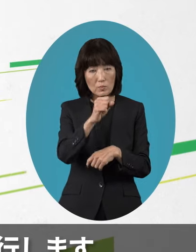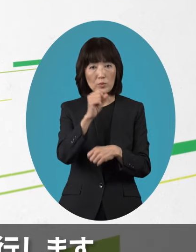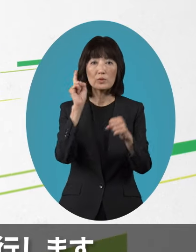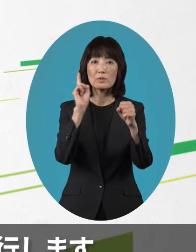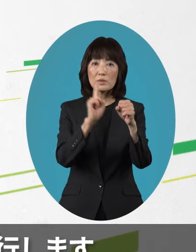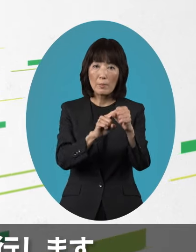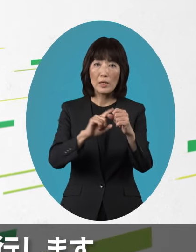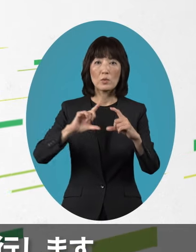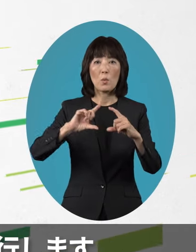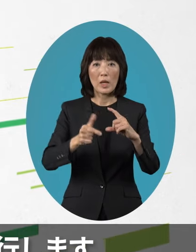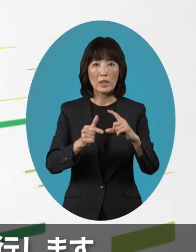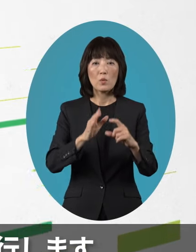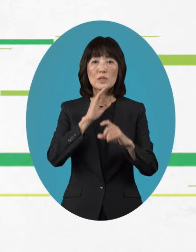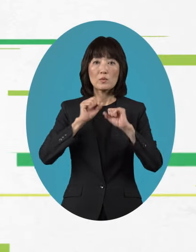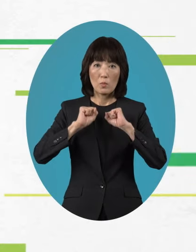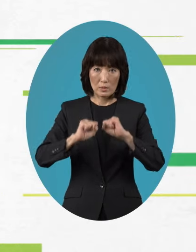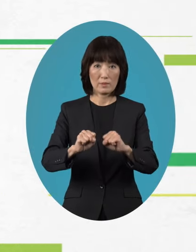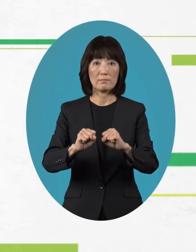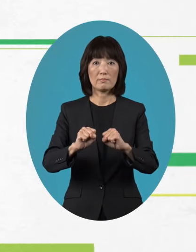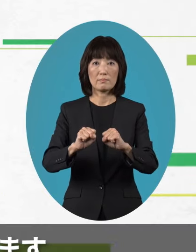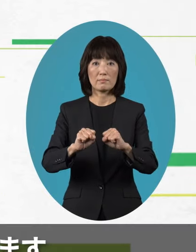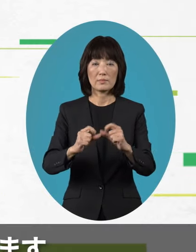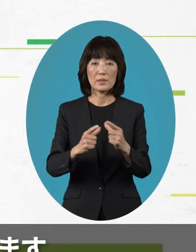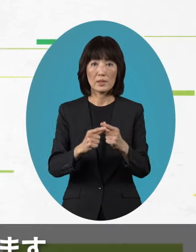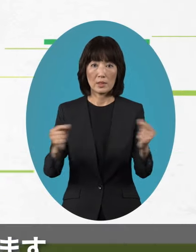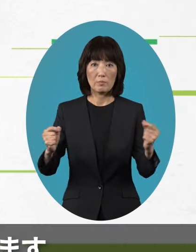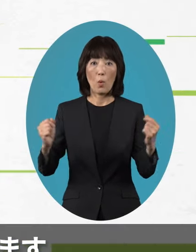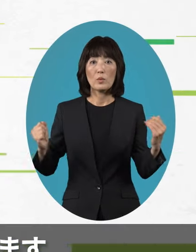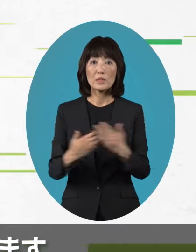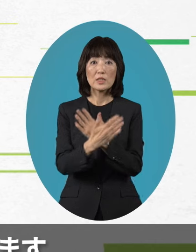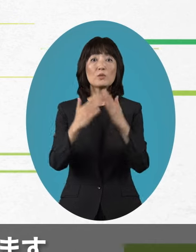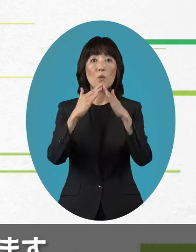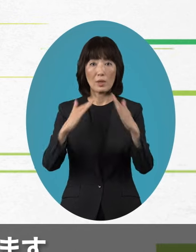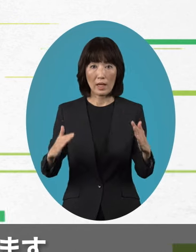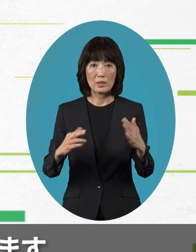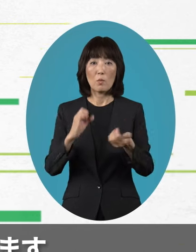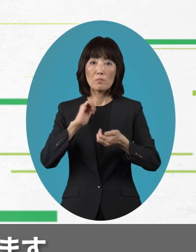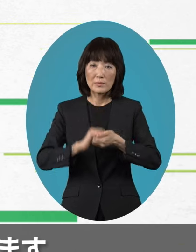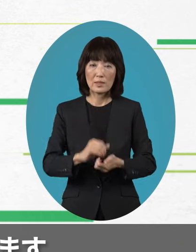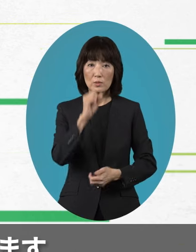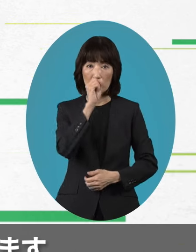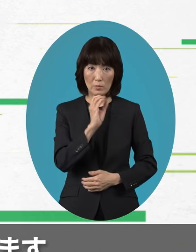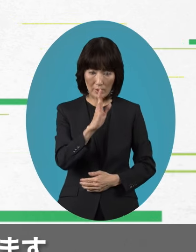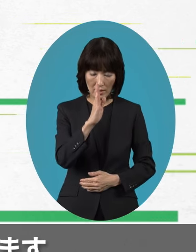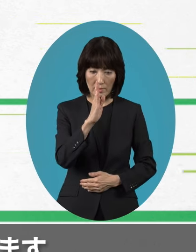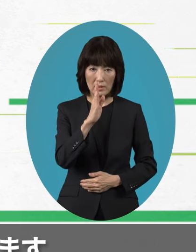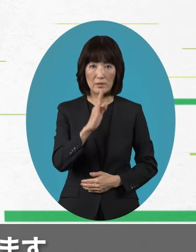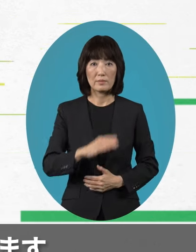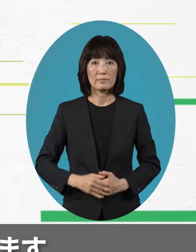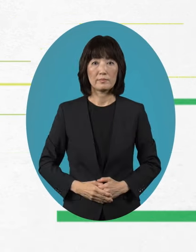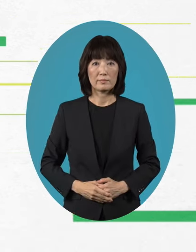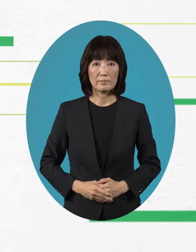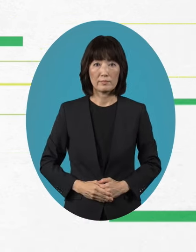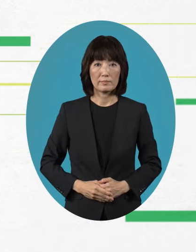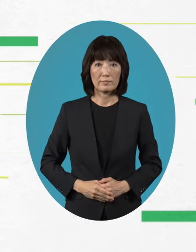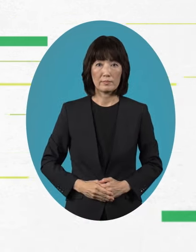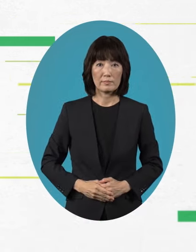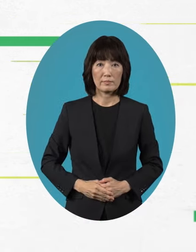ための改革を実行します。日本維新の会をぜひよろしくお願いいたします。